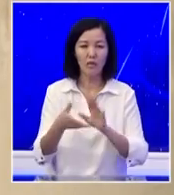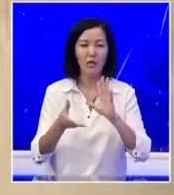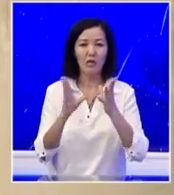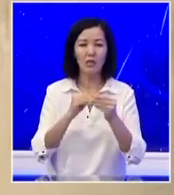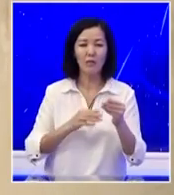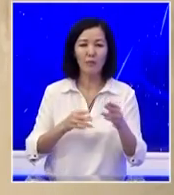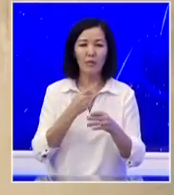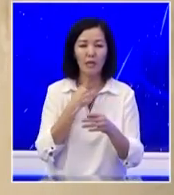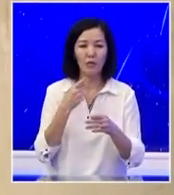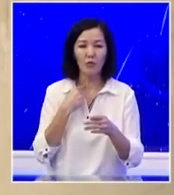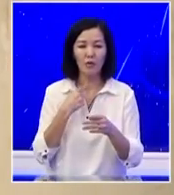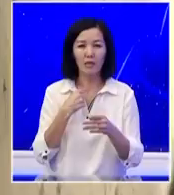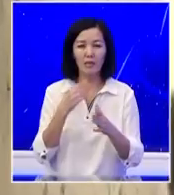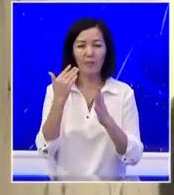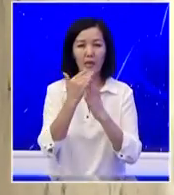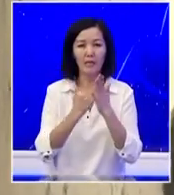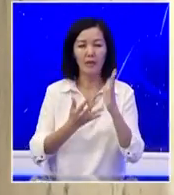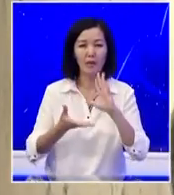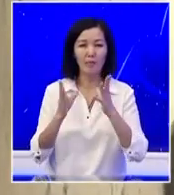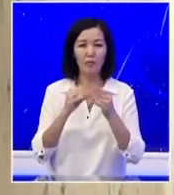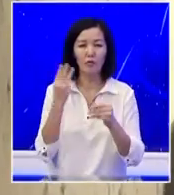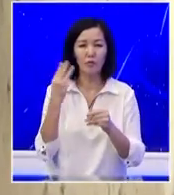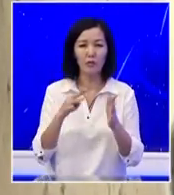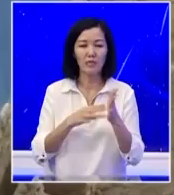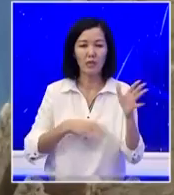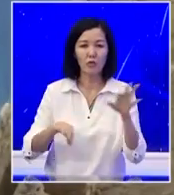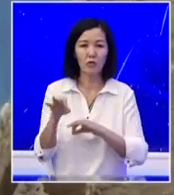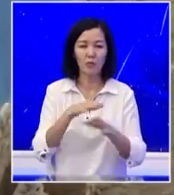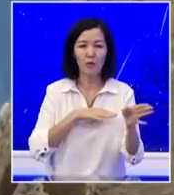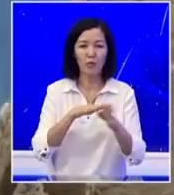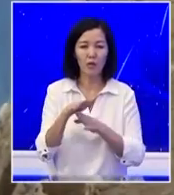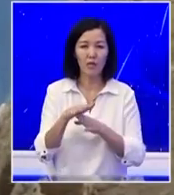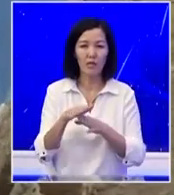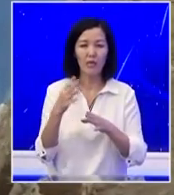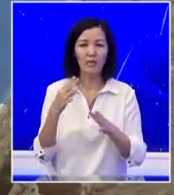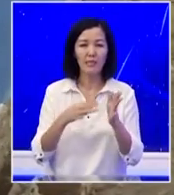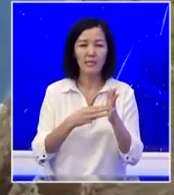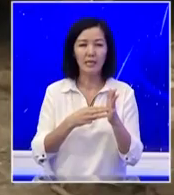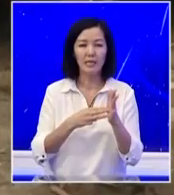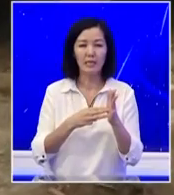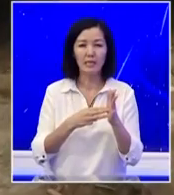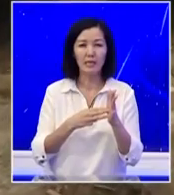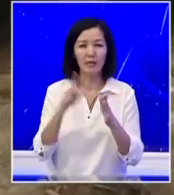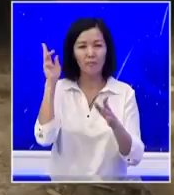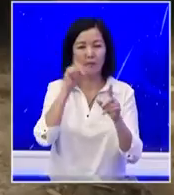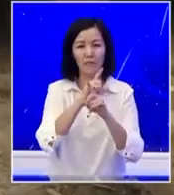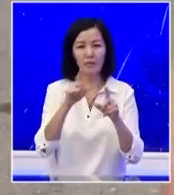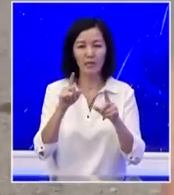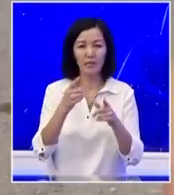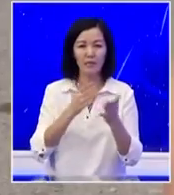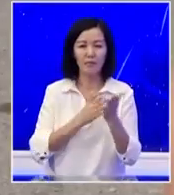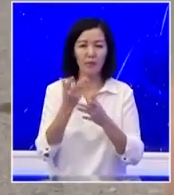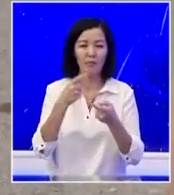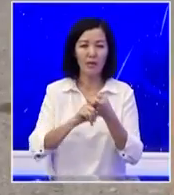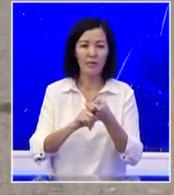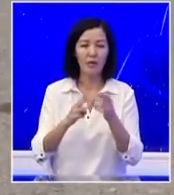облыс орталығында атаулы бағдарлама бойынша 38 жоба қолға алынған, оның 8-і білім саласымен байланысты.